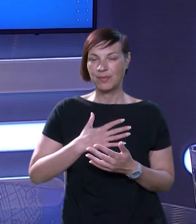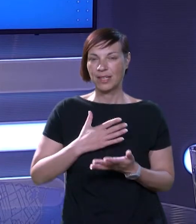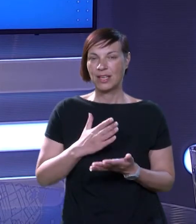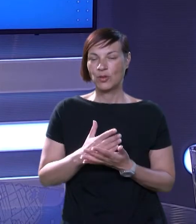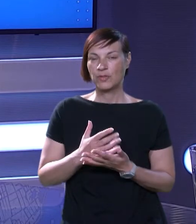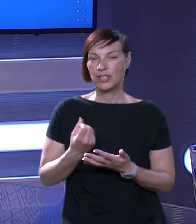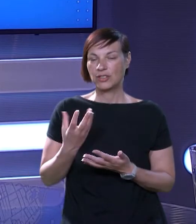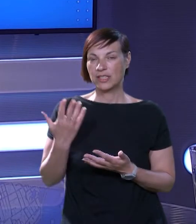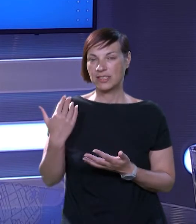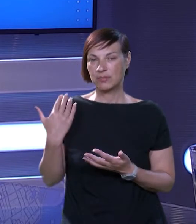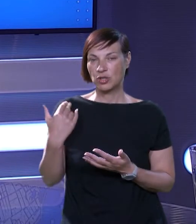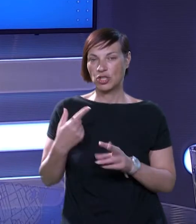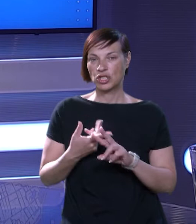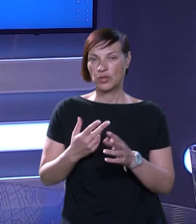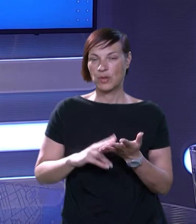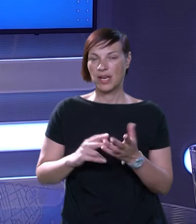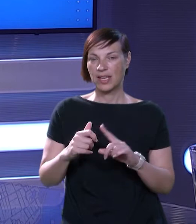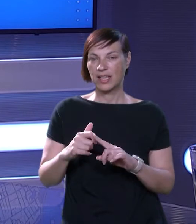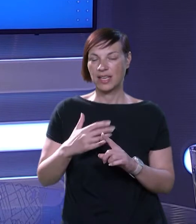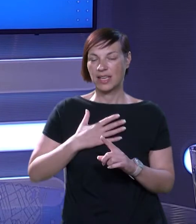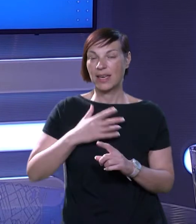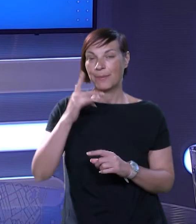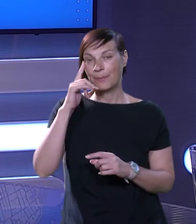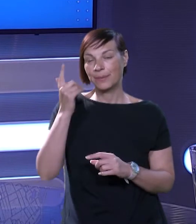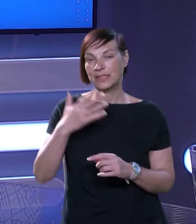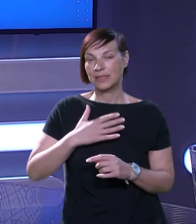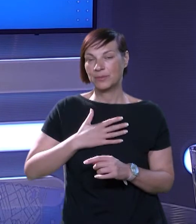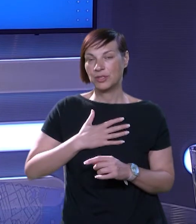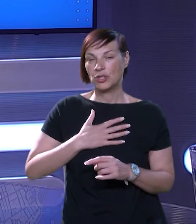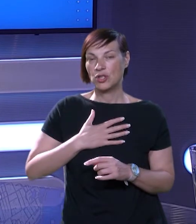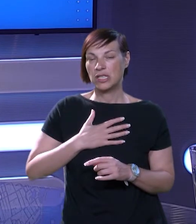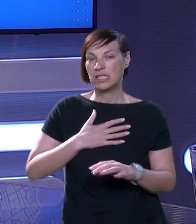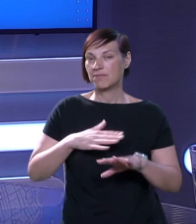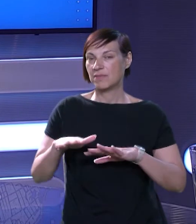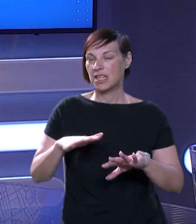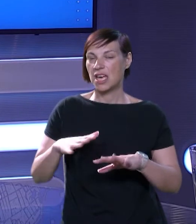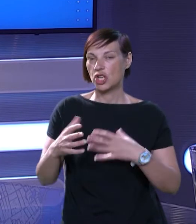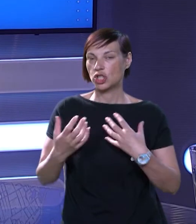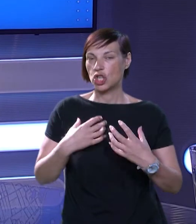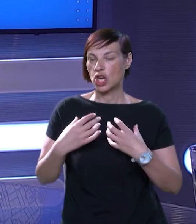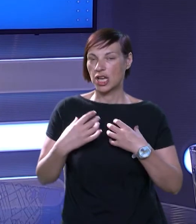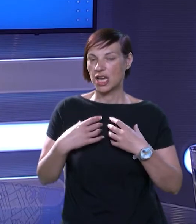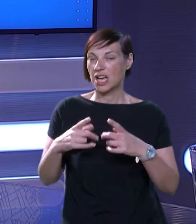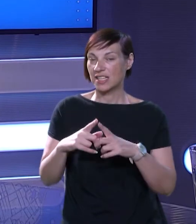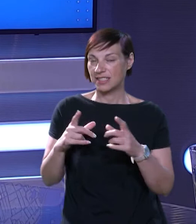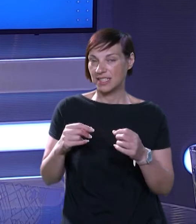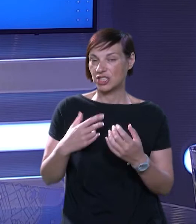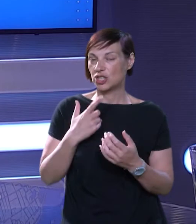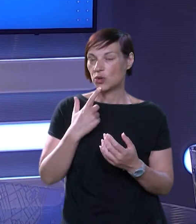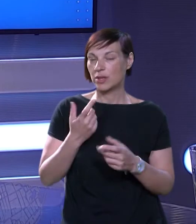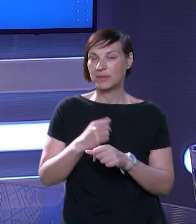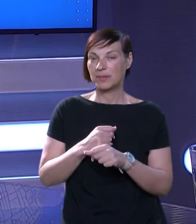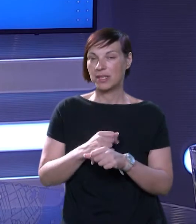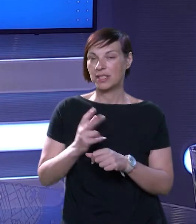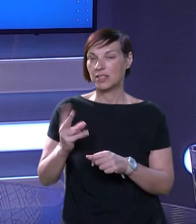Ja uvijek od kad smo došli u stvari u HNK, ja nekako mislim, to je narodno kazalište. To je prvo narodno kazalište u kojem sam